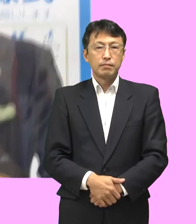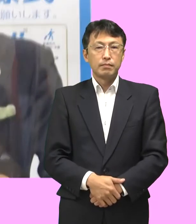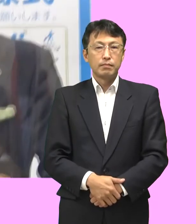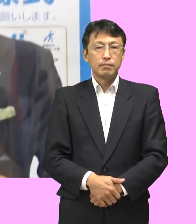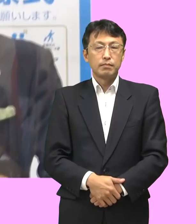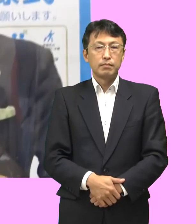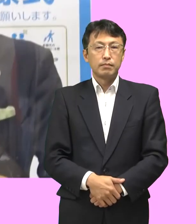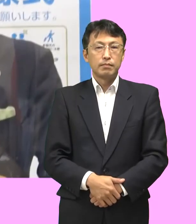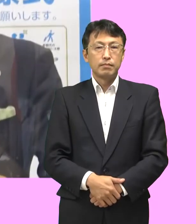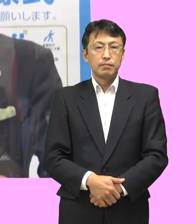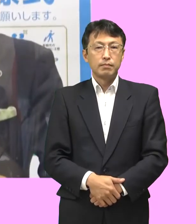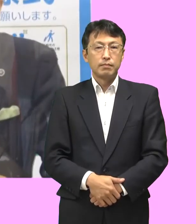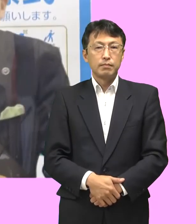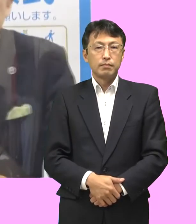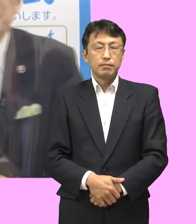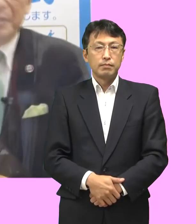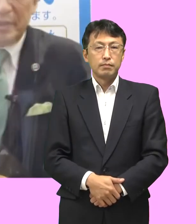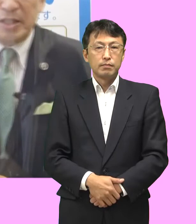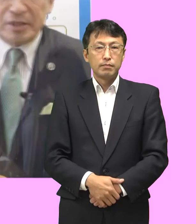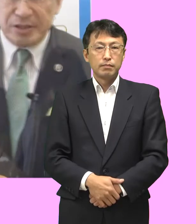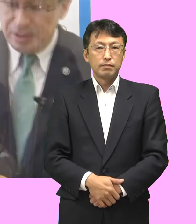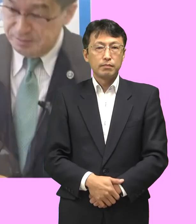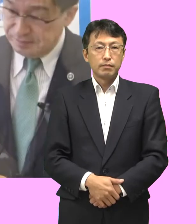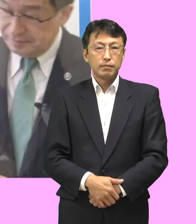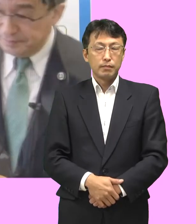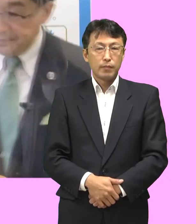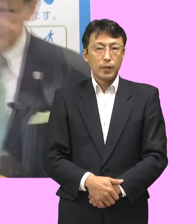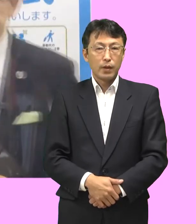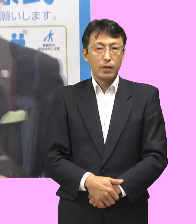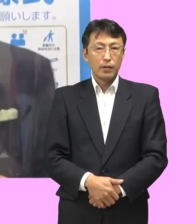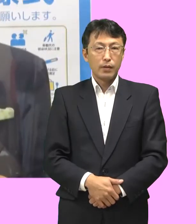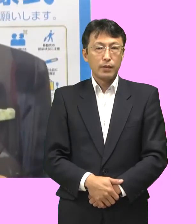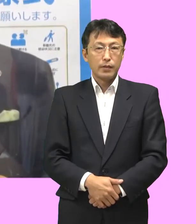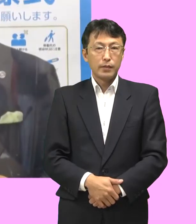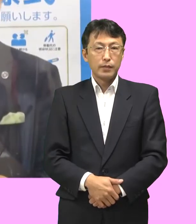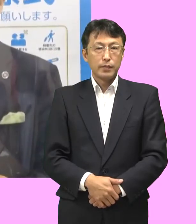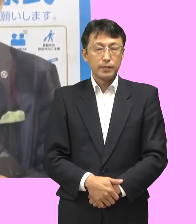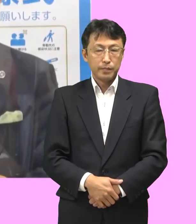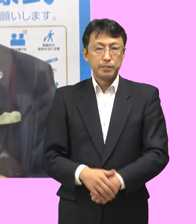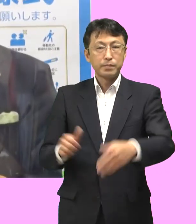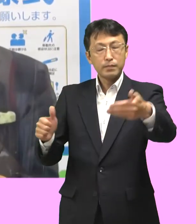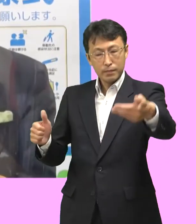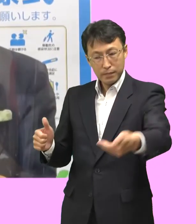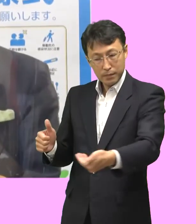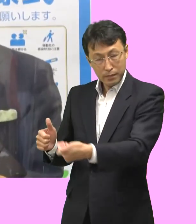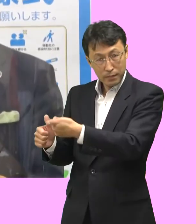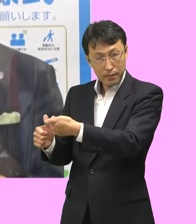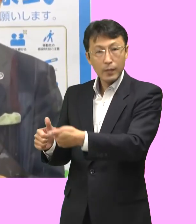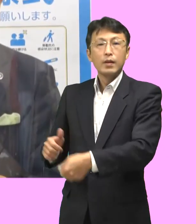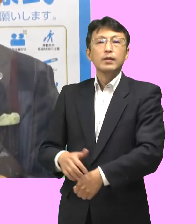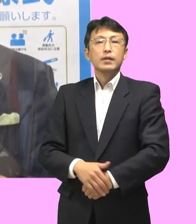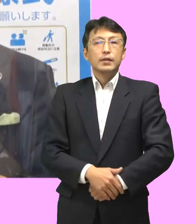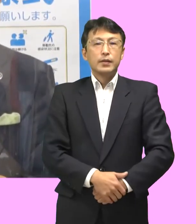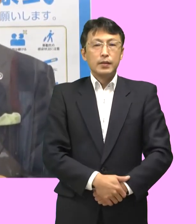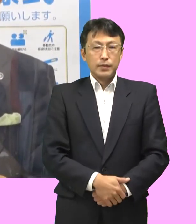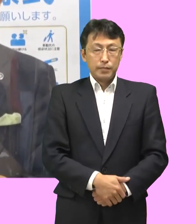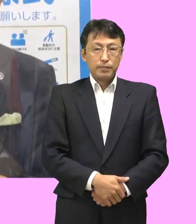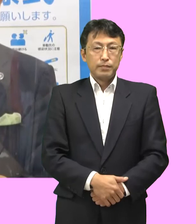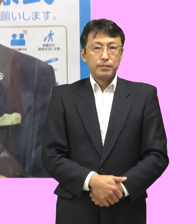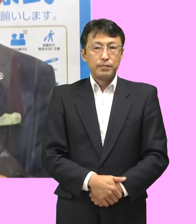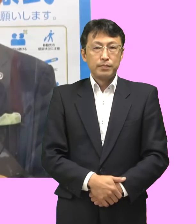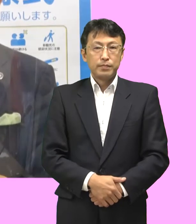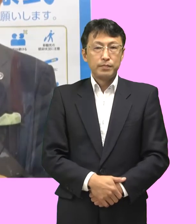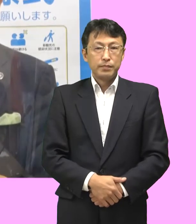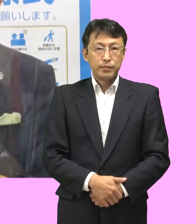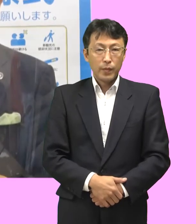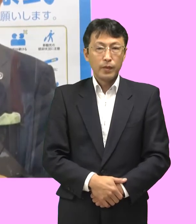よろしいですか。はい、発表 したいと思います。NHKさん、 すいません、NHK の橋本と申します。 はい、 すみません、